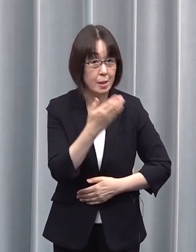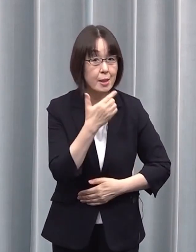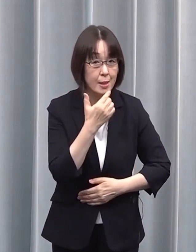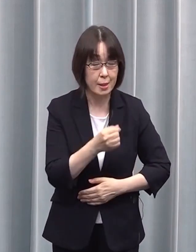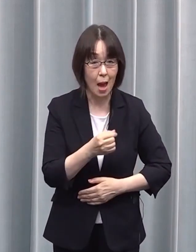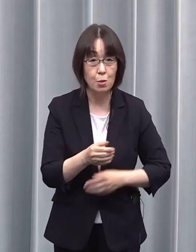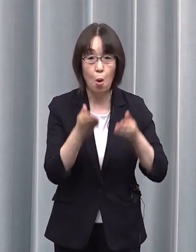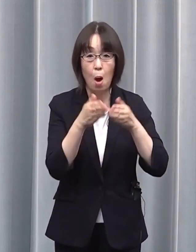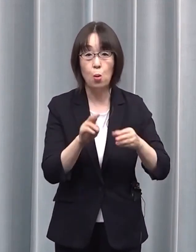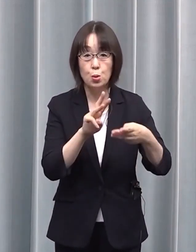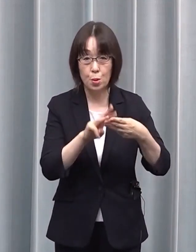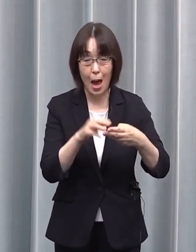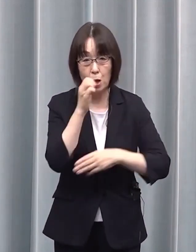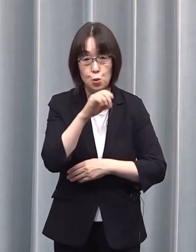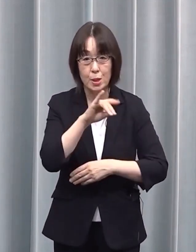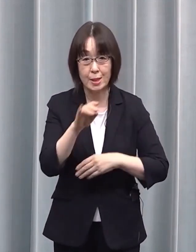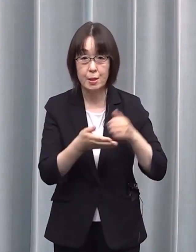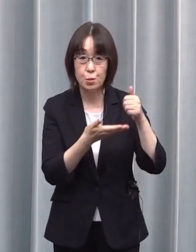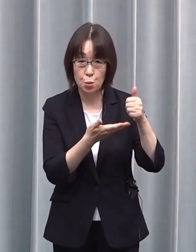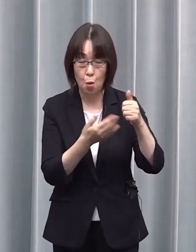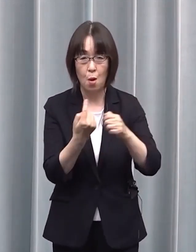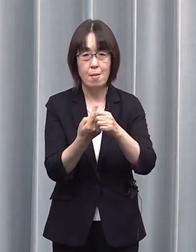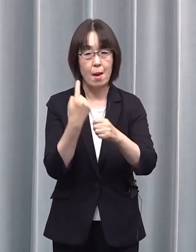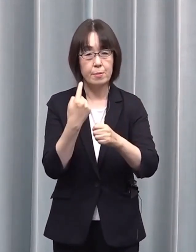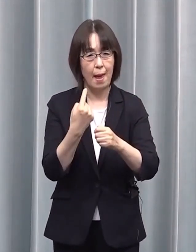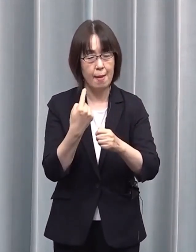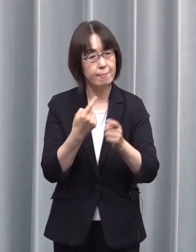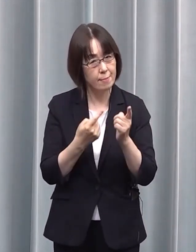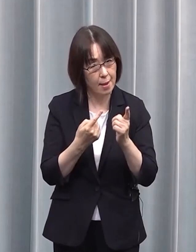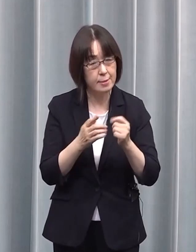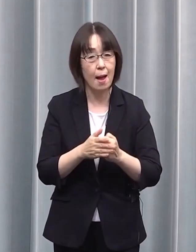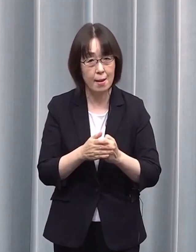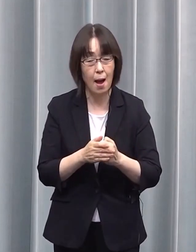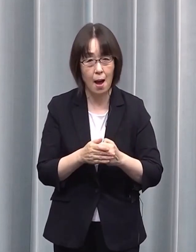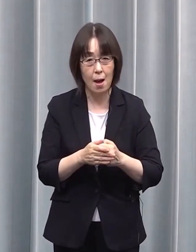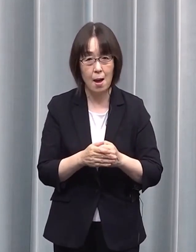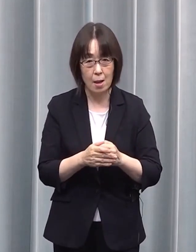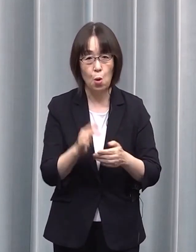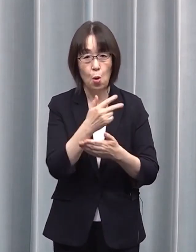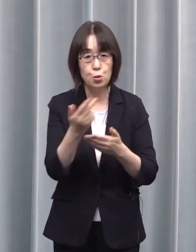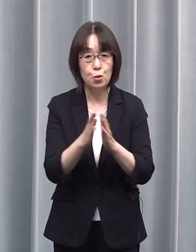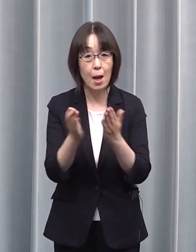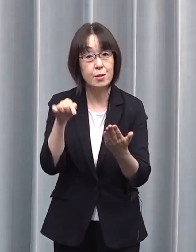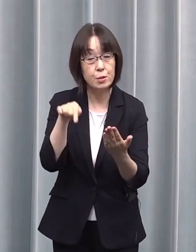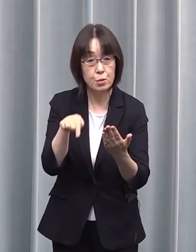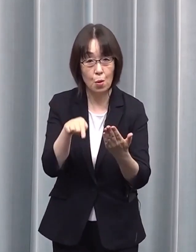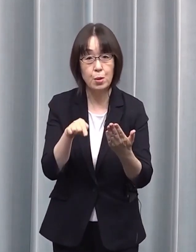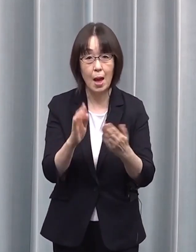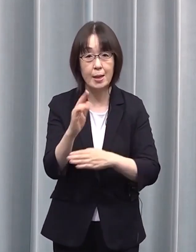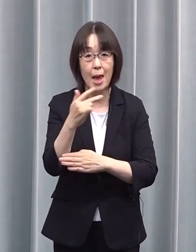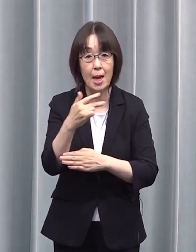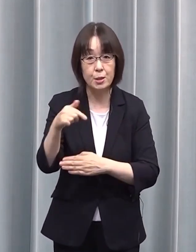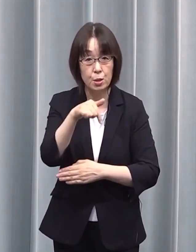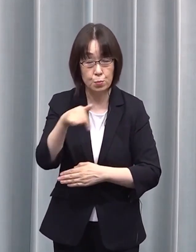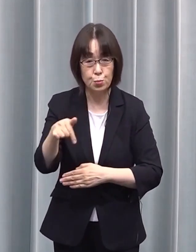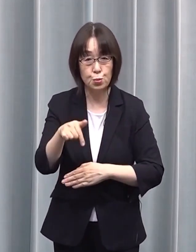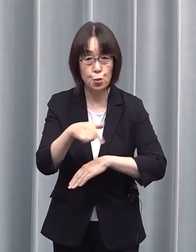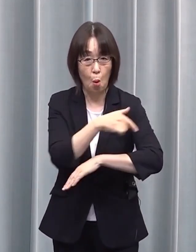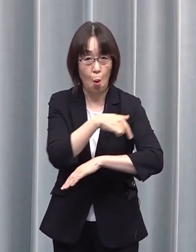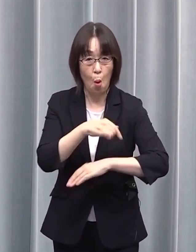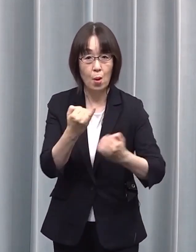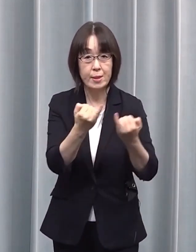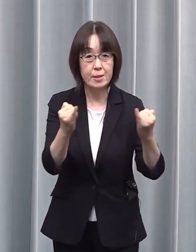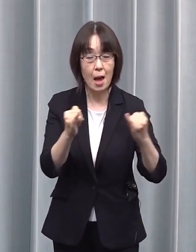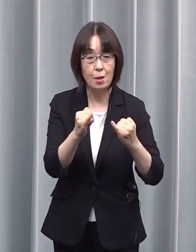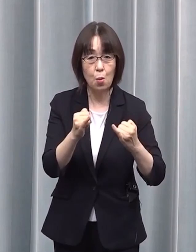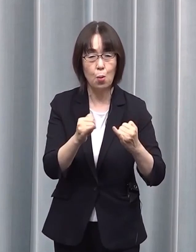院議長に関しまして、まあ、昨年でしたかね、相次ぎ週刊文春上で、政治部女性記者と見られる複数の方たちの